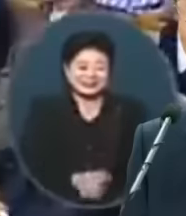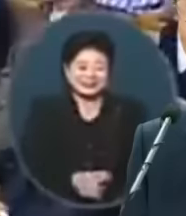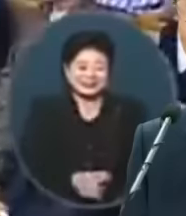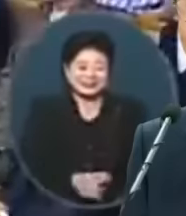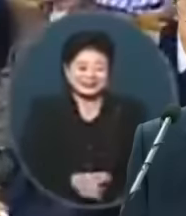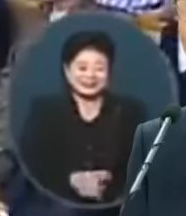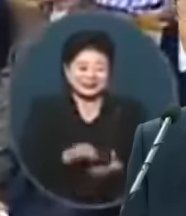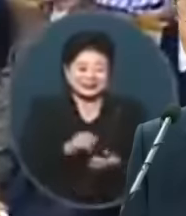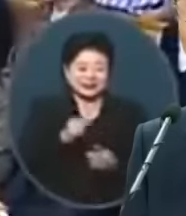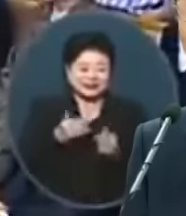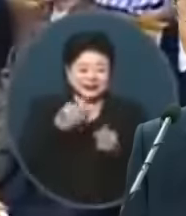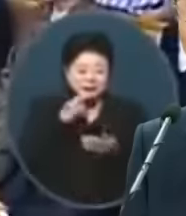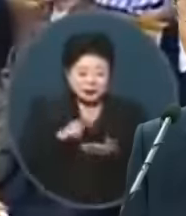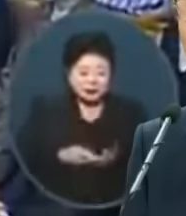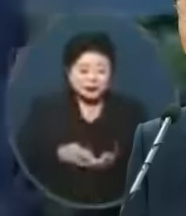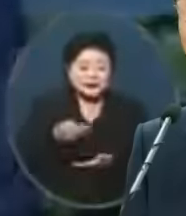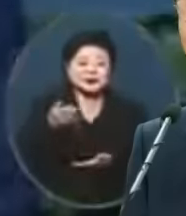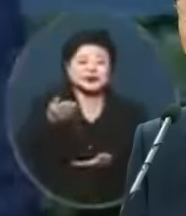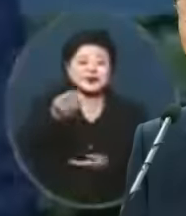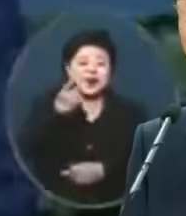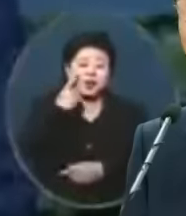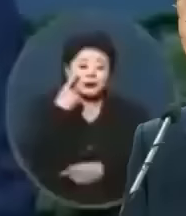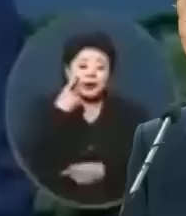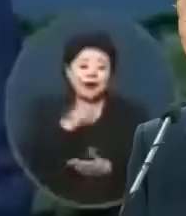여러분 꼭 하나님께 편지하는 것 해보세요.